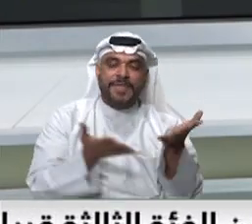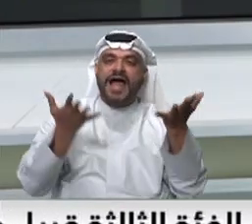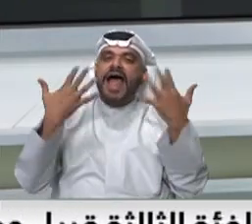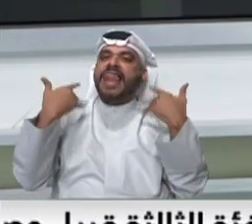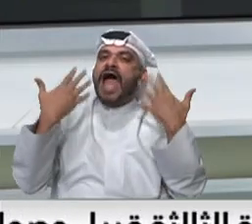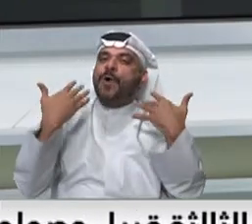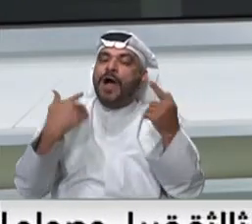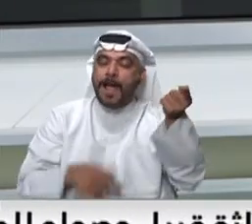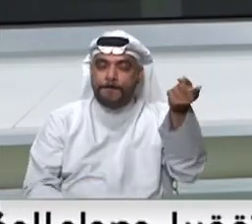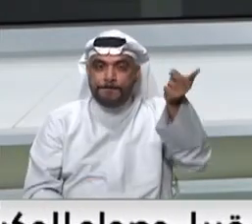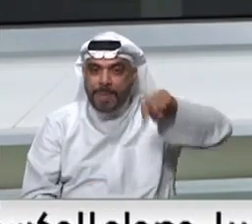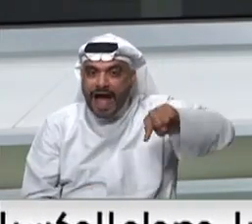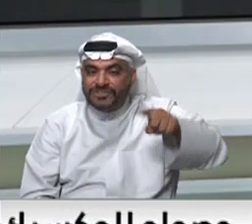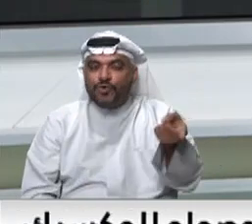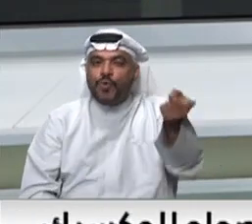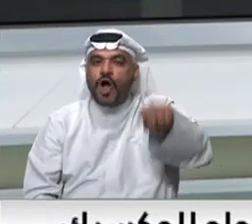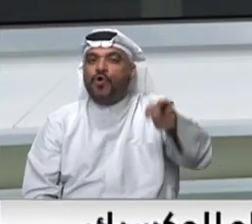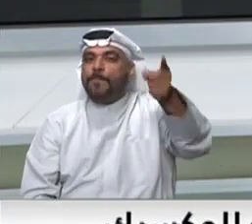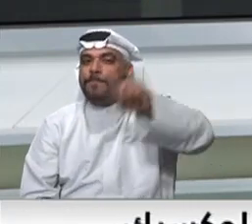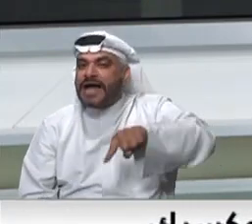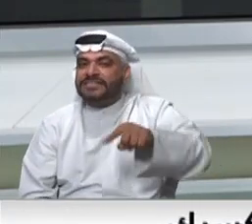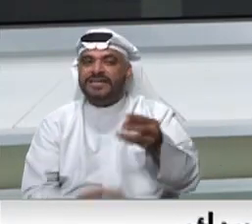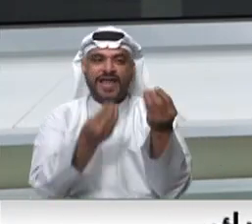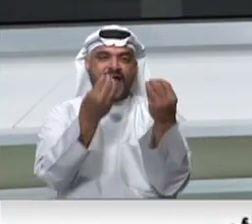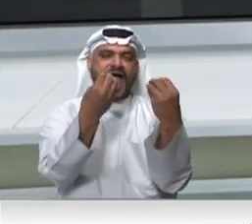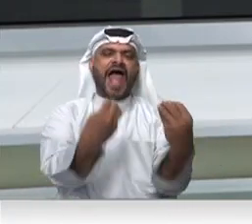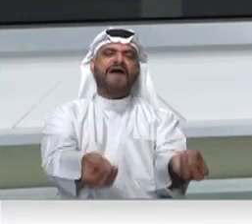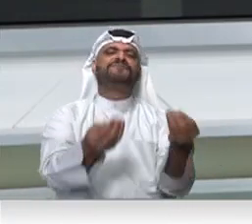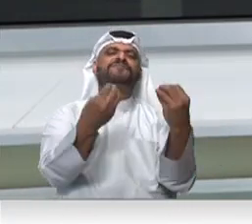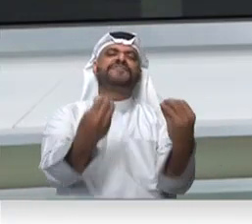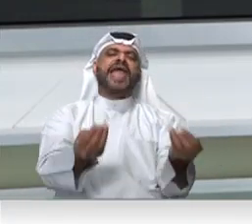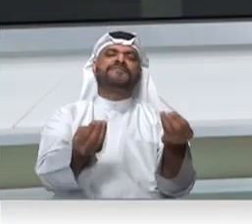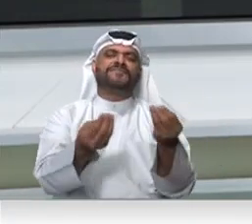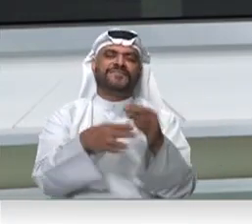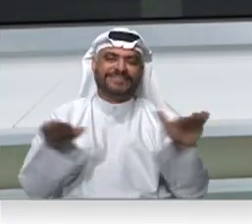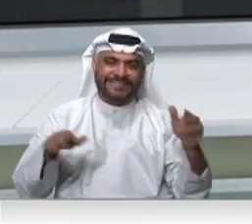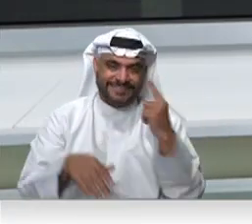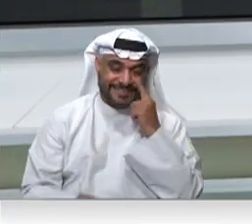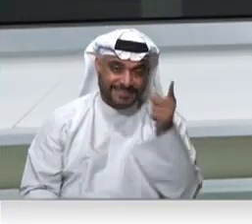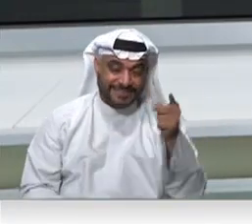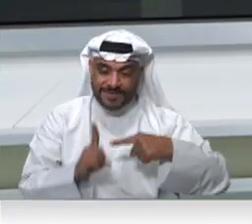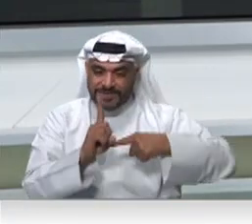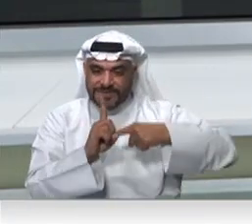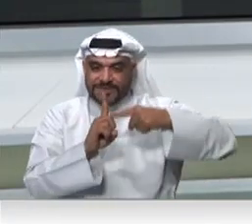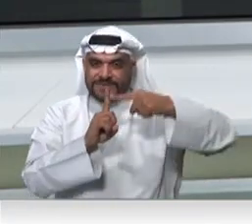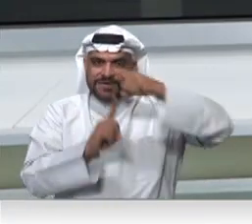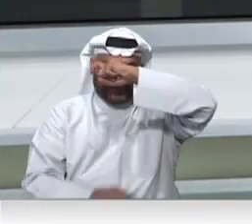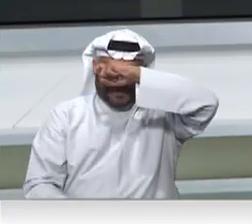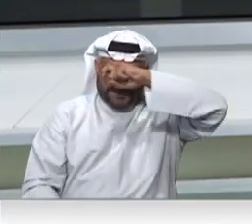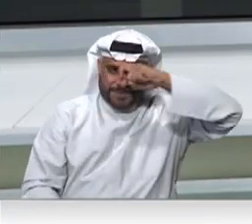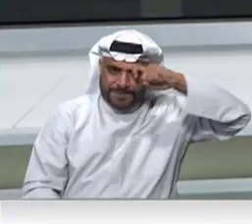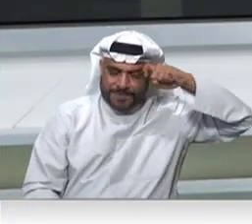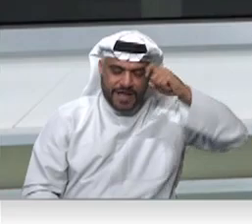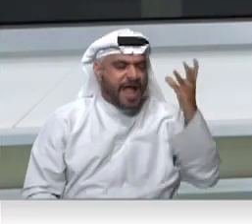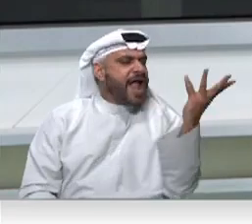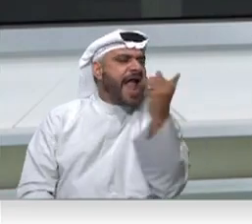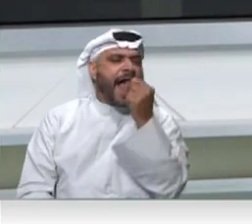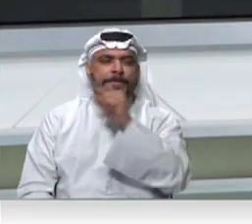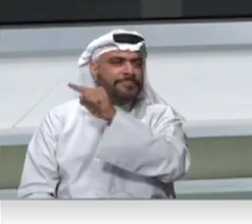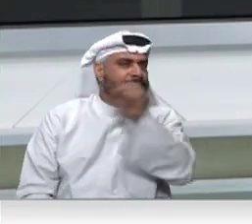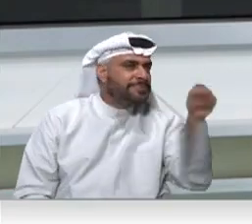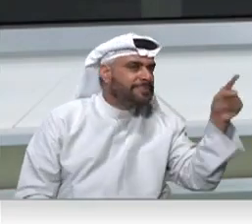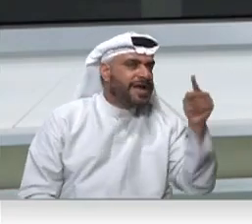عقب باكر، رياح شمالية غربية إلى متقلبة الاتجاه خفيفة السرعة. العظمى متوقعة من 35 إلى 36،